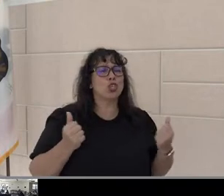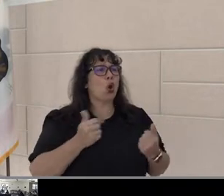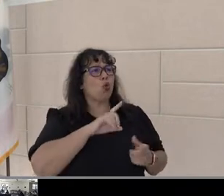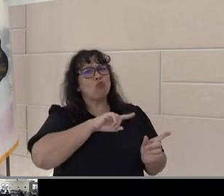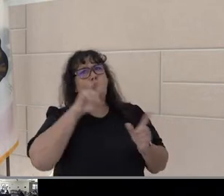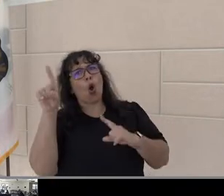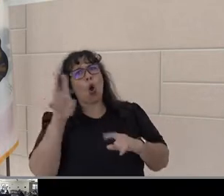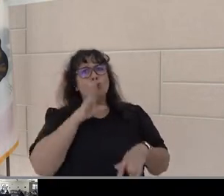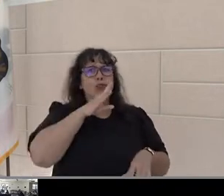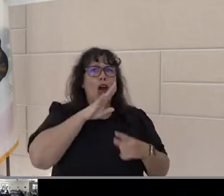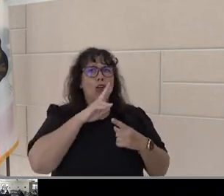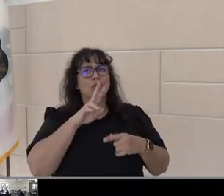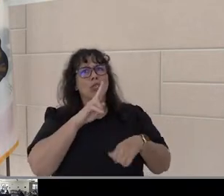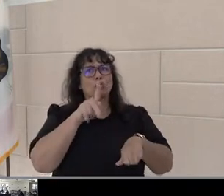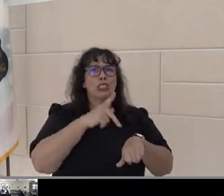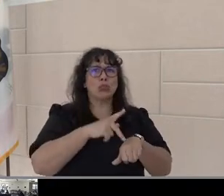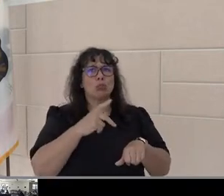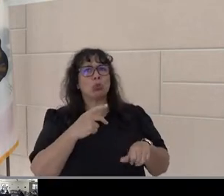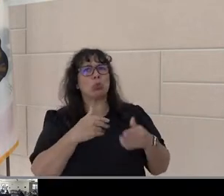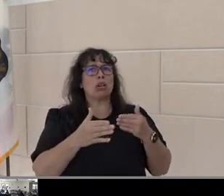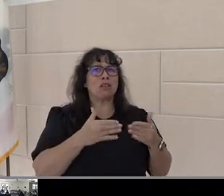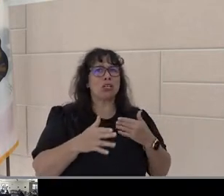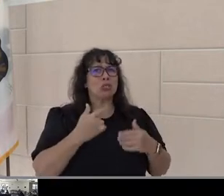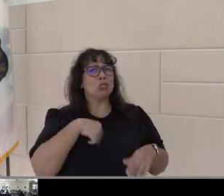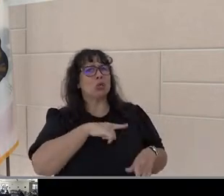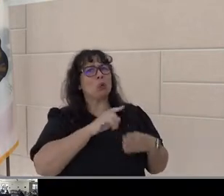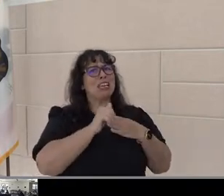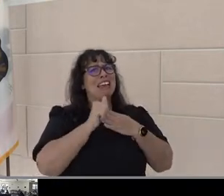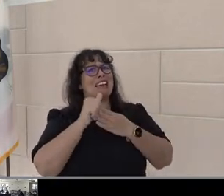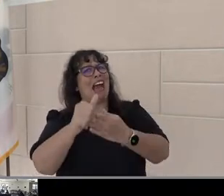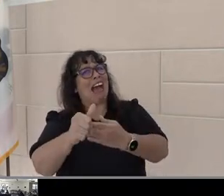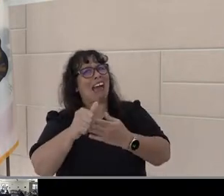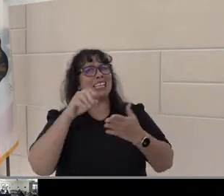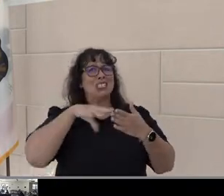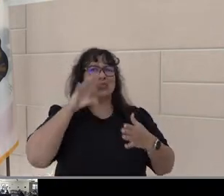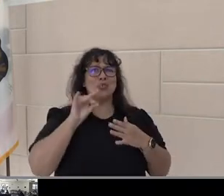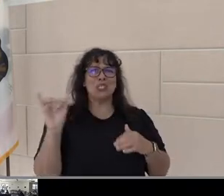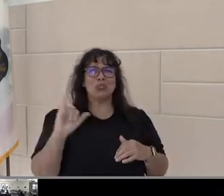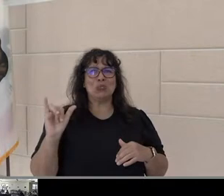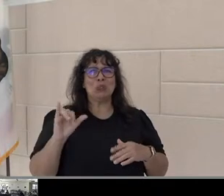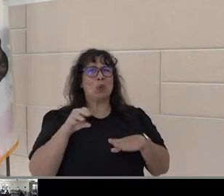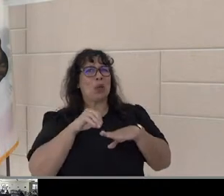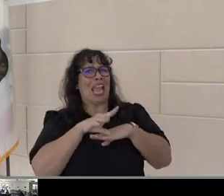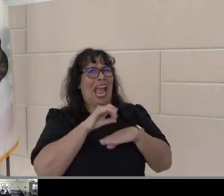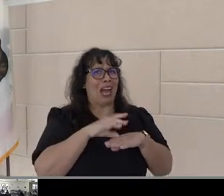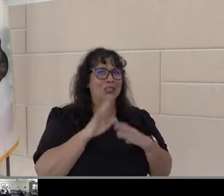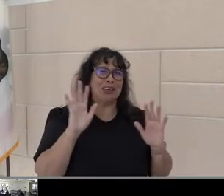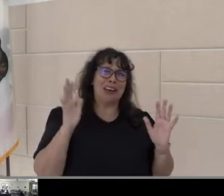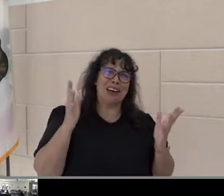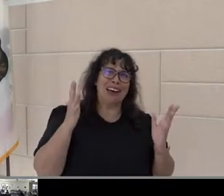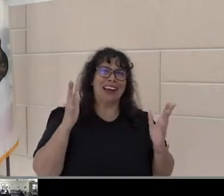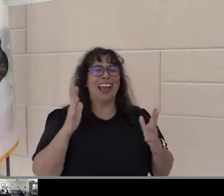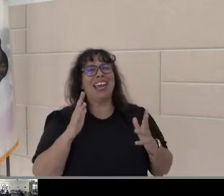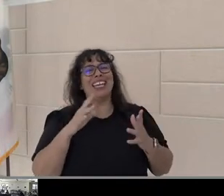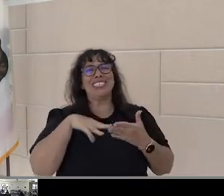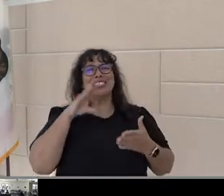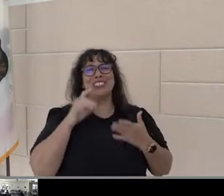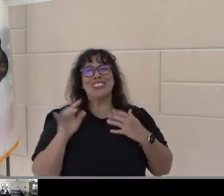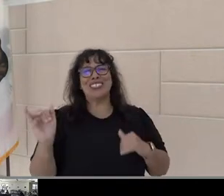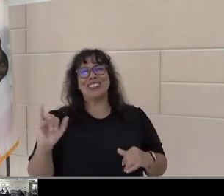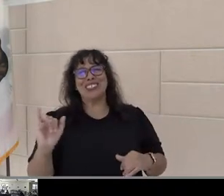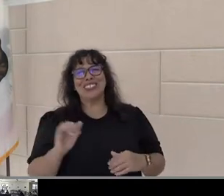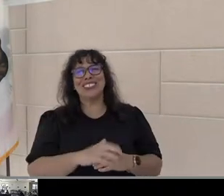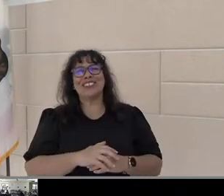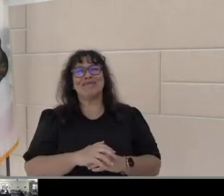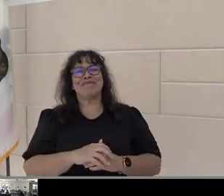យើងបាននិយាយជាមួយនាយកសាលារៀនការណែនាំអ្នកដឹកនាំនឹងអ្ន